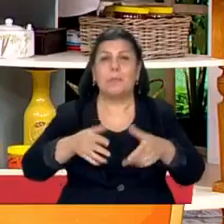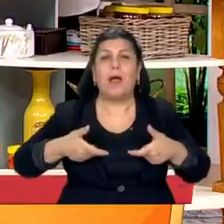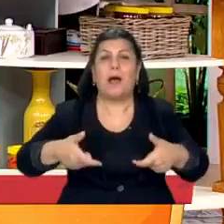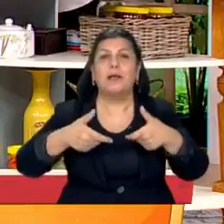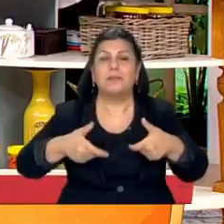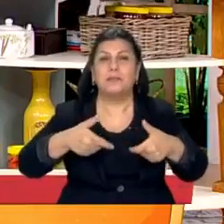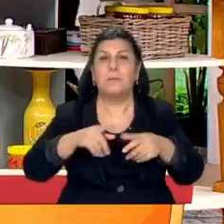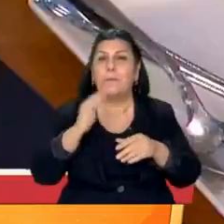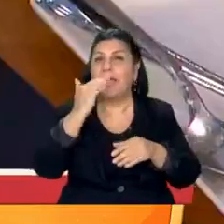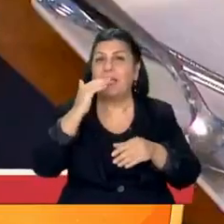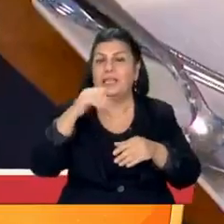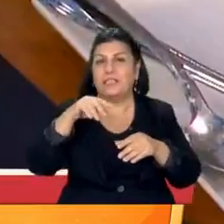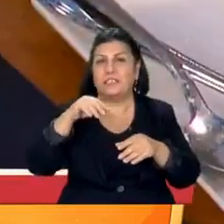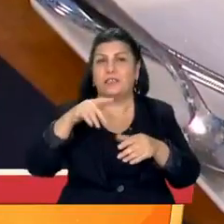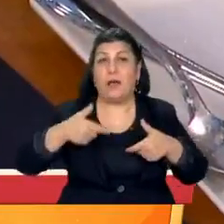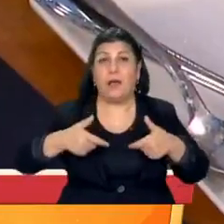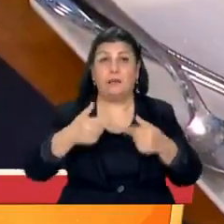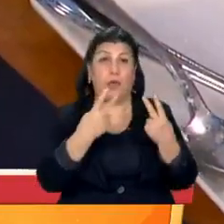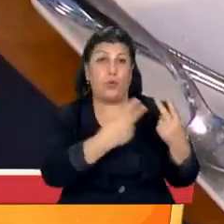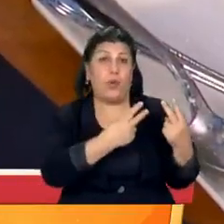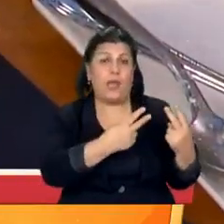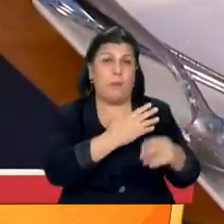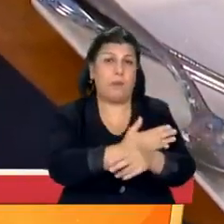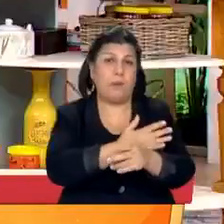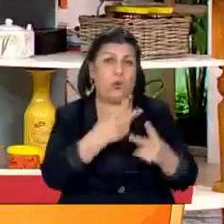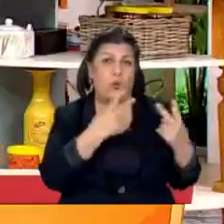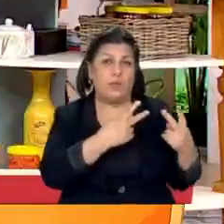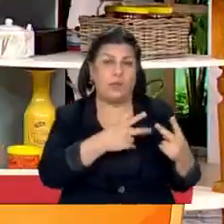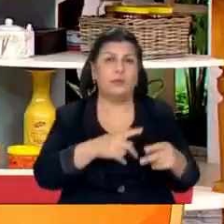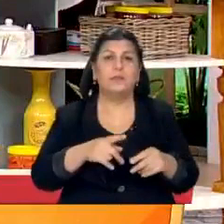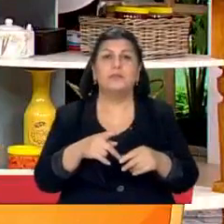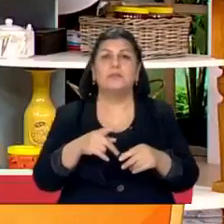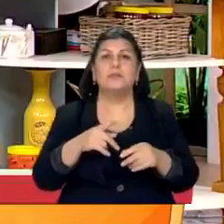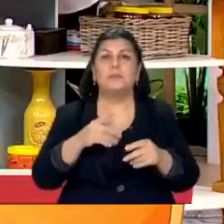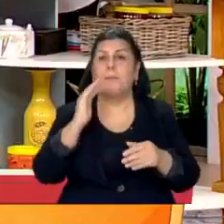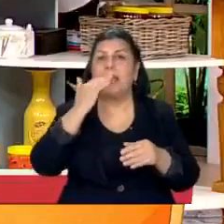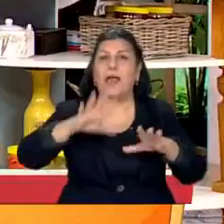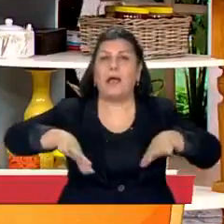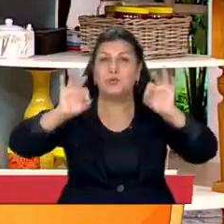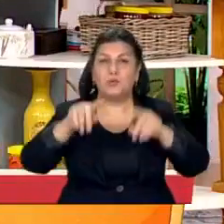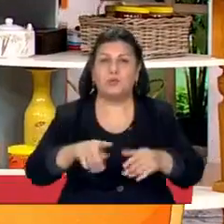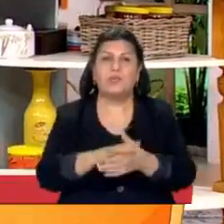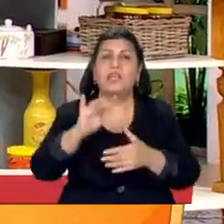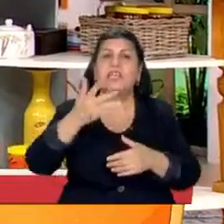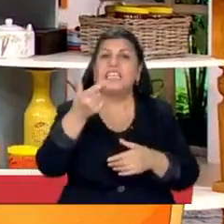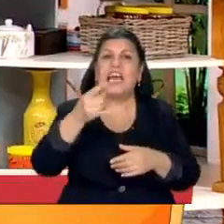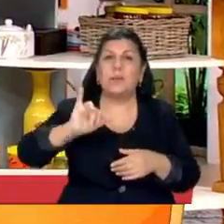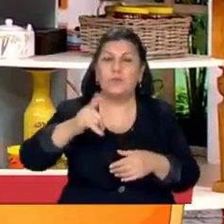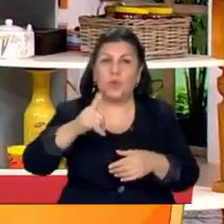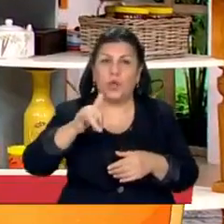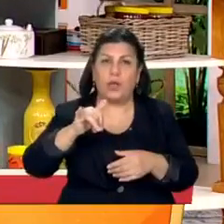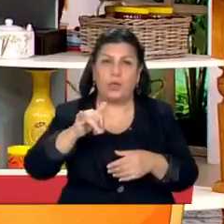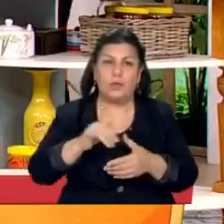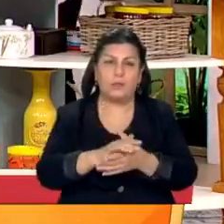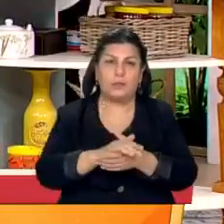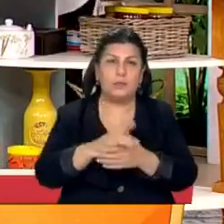bu tür peyniri çalışacağız Şimdi yarım kilo çökelek imiz var 500 kilo 300 gram için hangi göz kararı